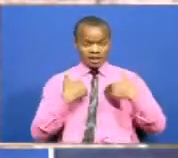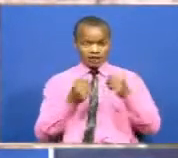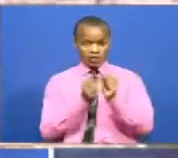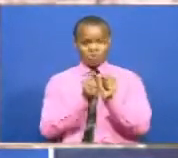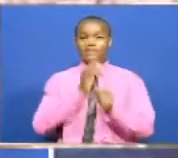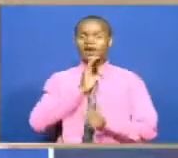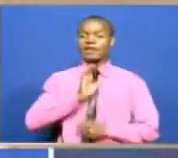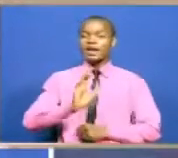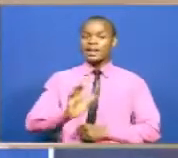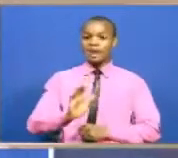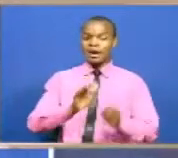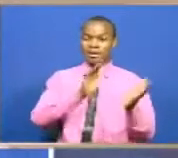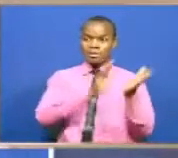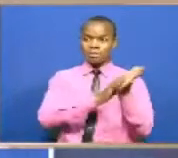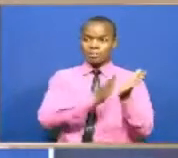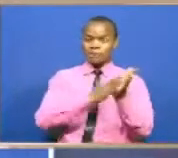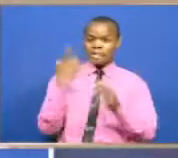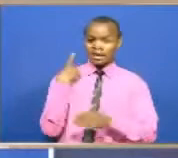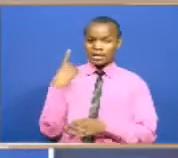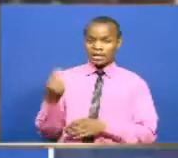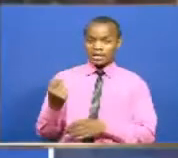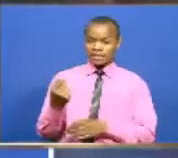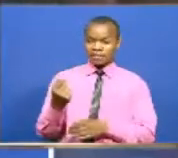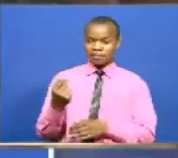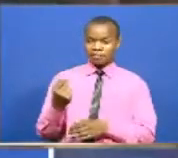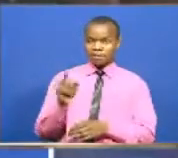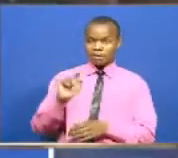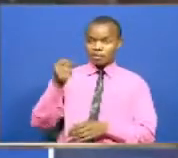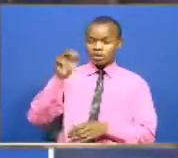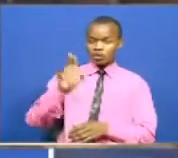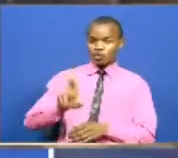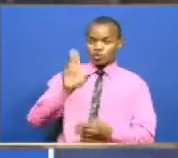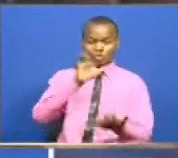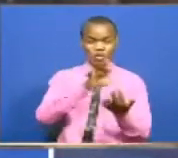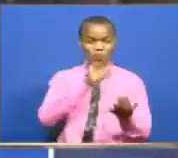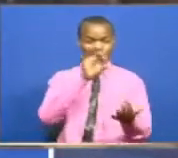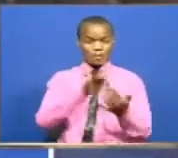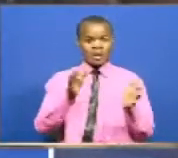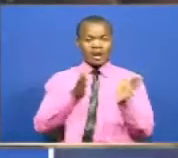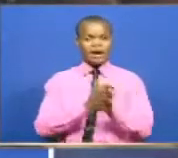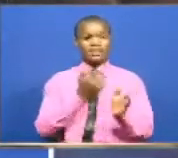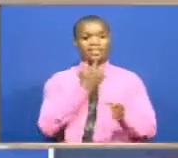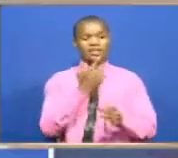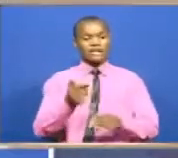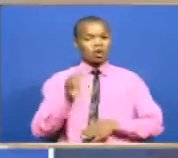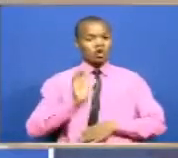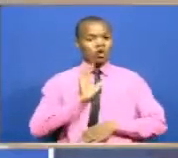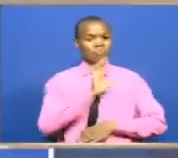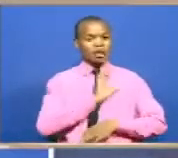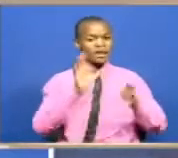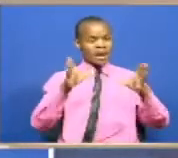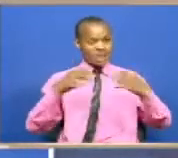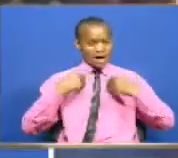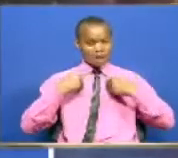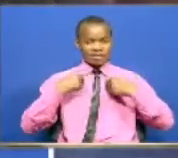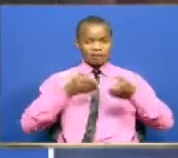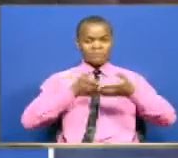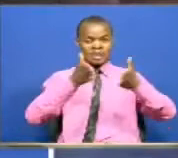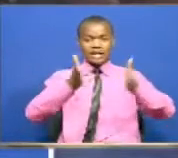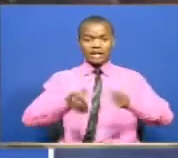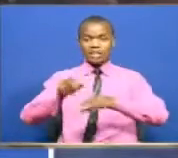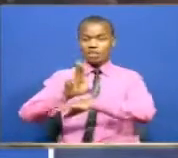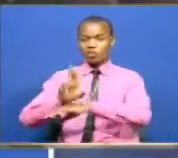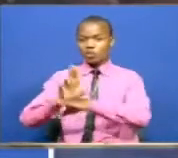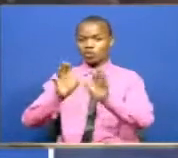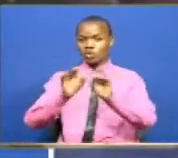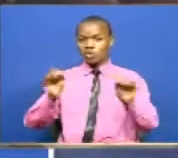commended recent ambassadorial appointments by the president and warned the community not to be misled by leaders already engaging in the